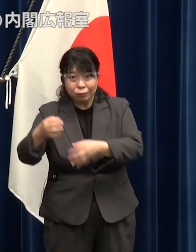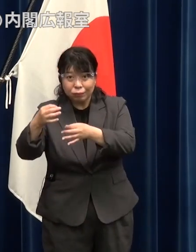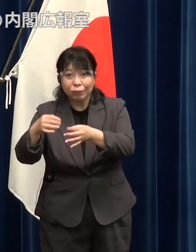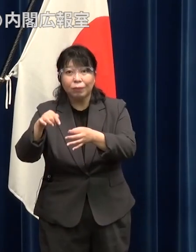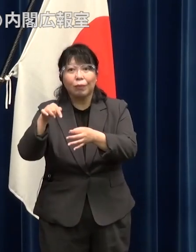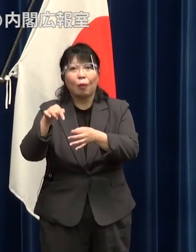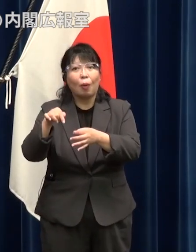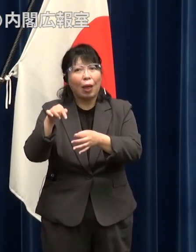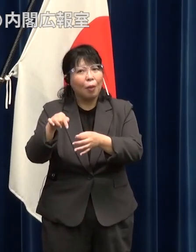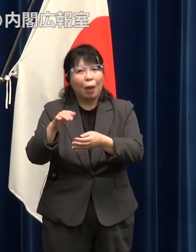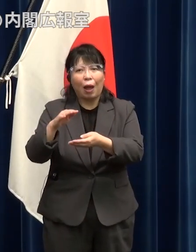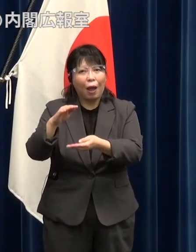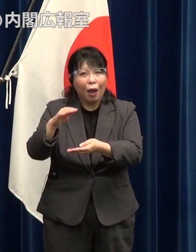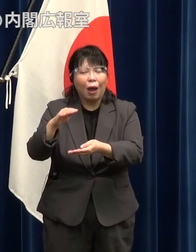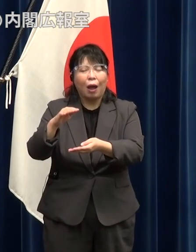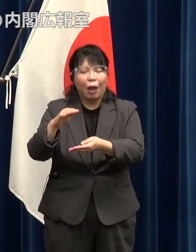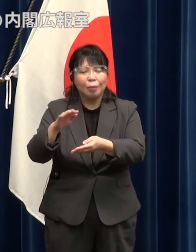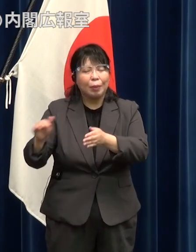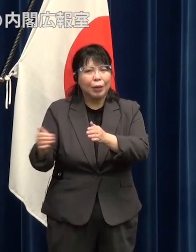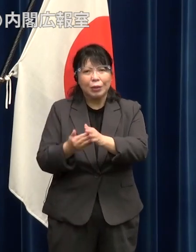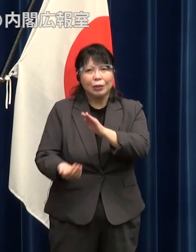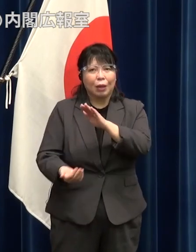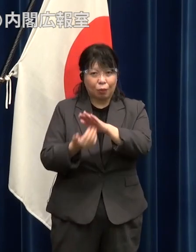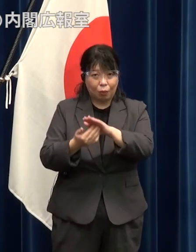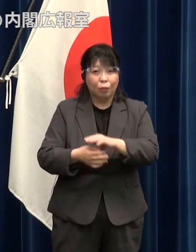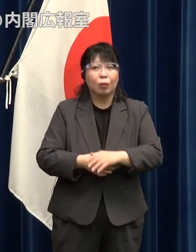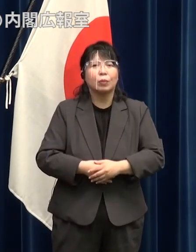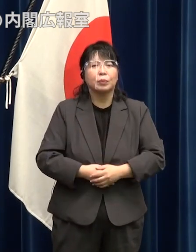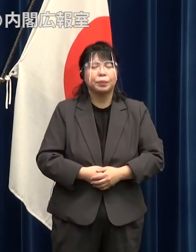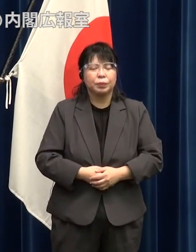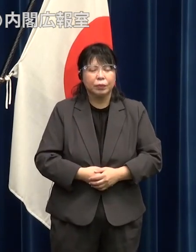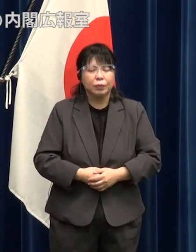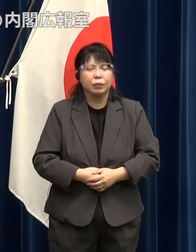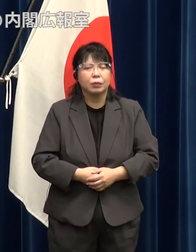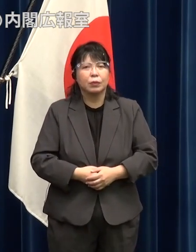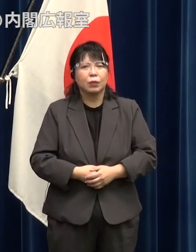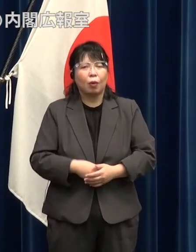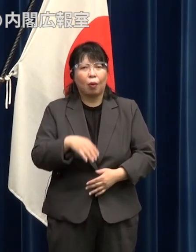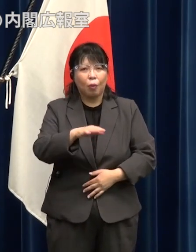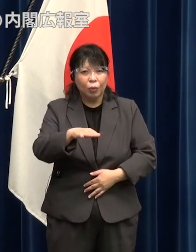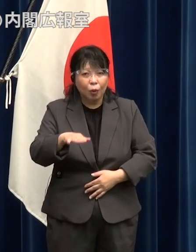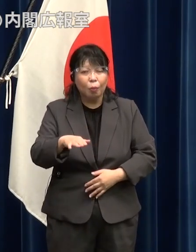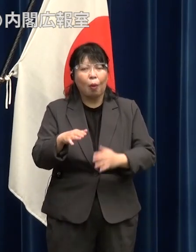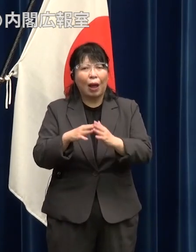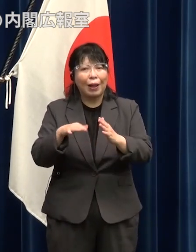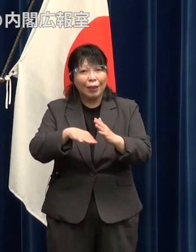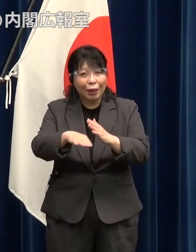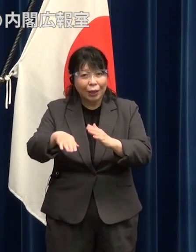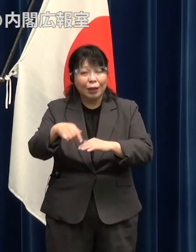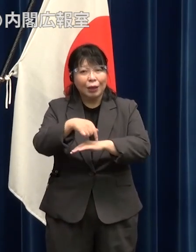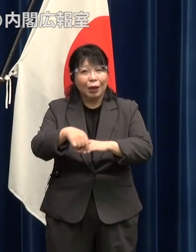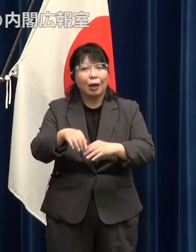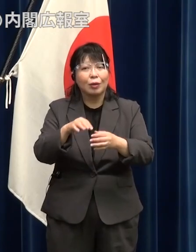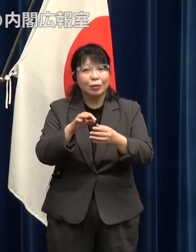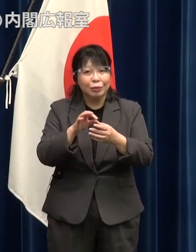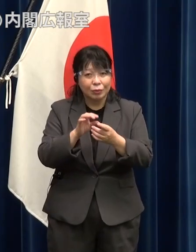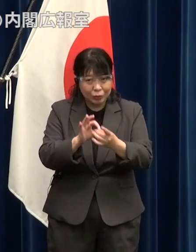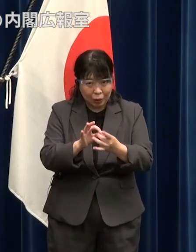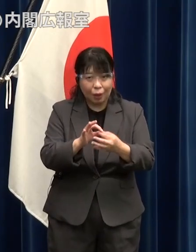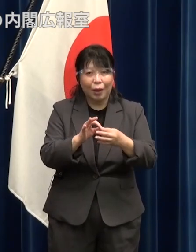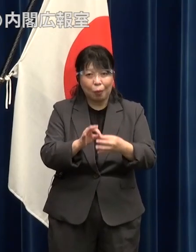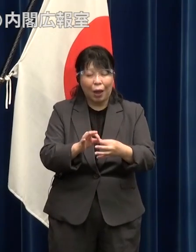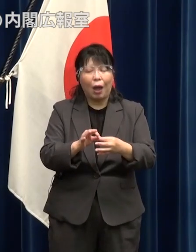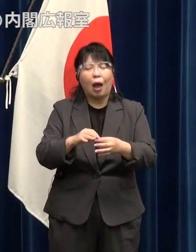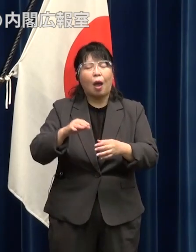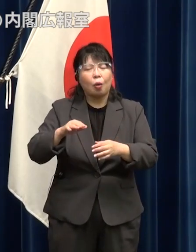。そして今後の子ども政策に関する予算についてはこども家庭庁のもと子ども